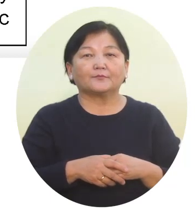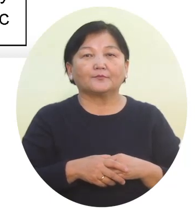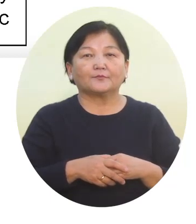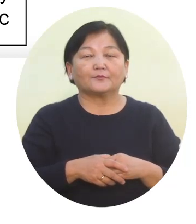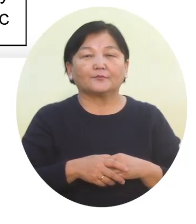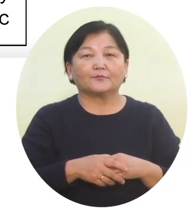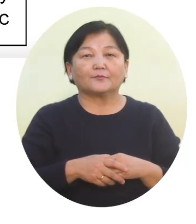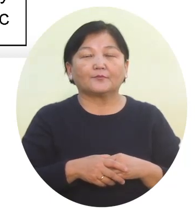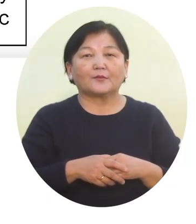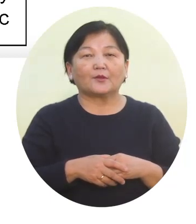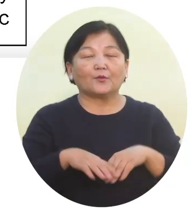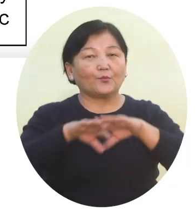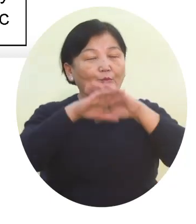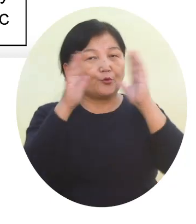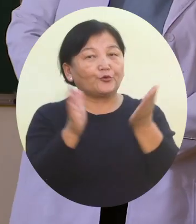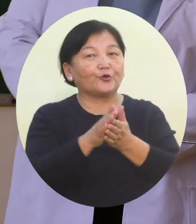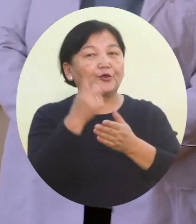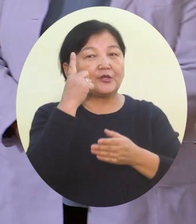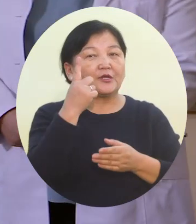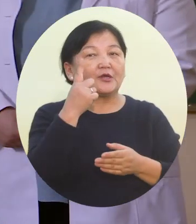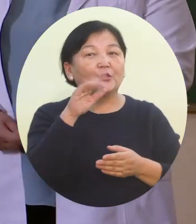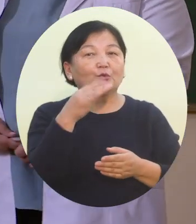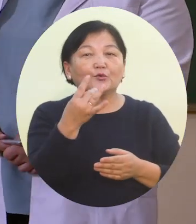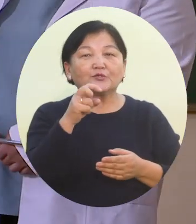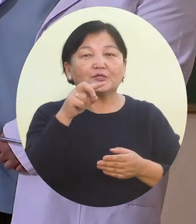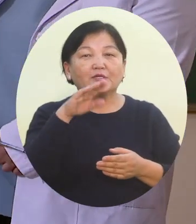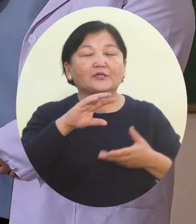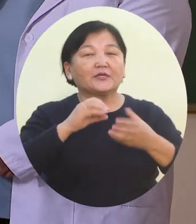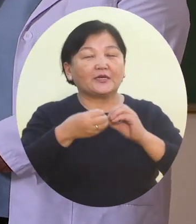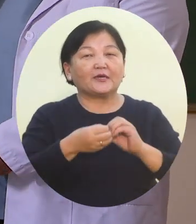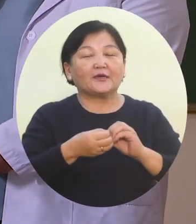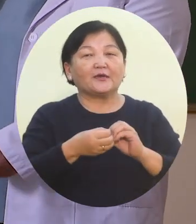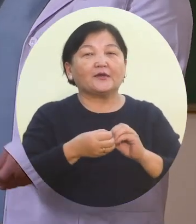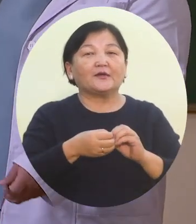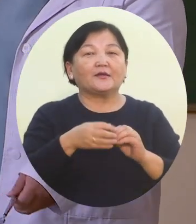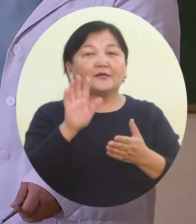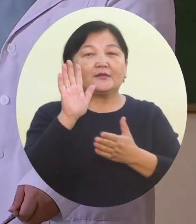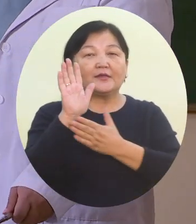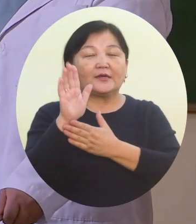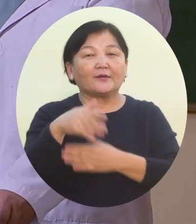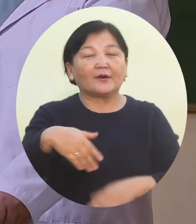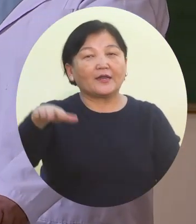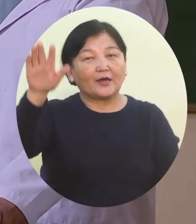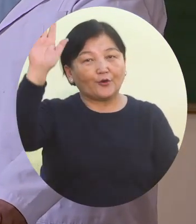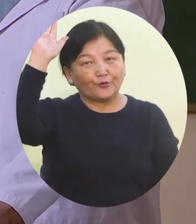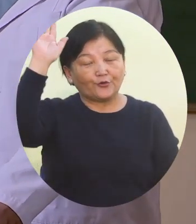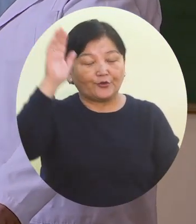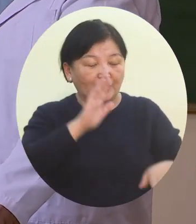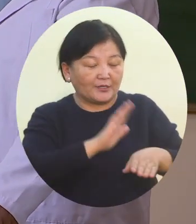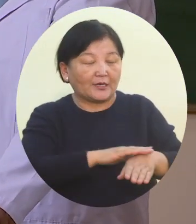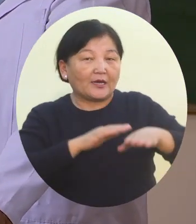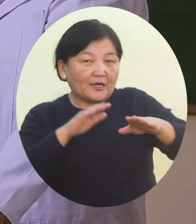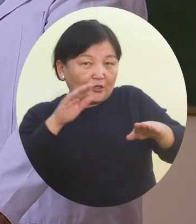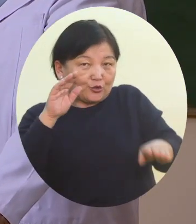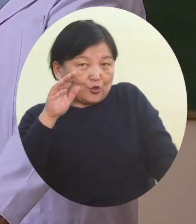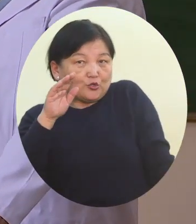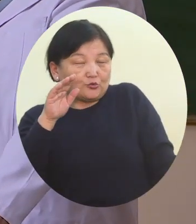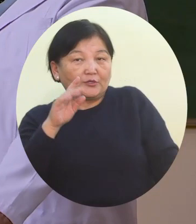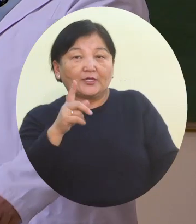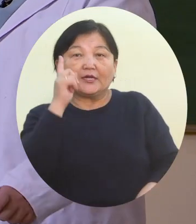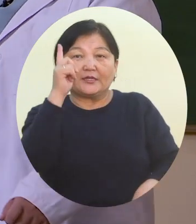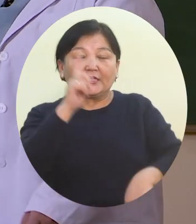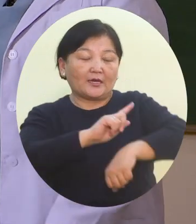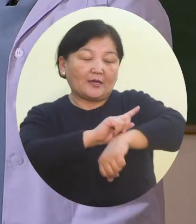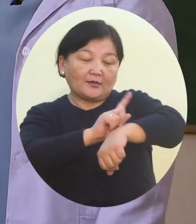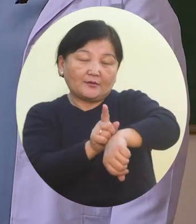За бүгдээрээ нэг бяцхан туршилт хийж үзье. Тэгэхээр нэг гараа өргөөд нөгөө гараа доош нь буулгаад 1 минутын хугацаанд байлгах нэ.